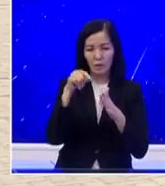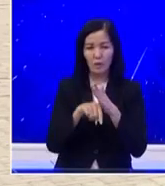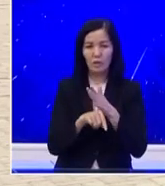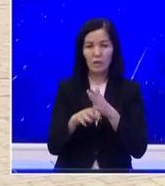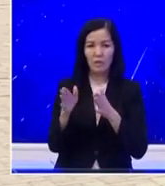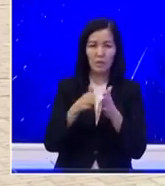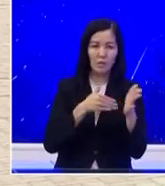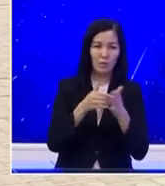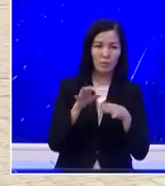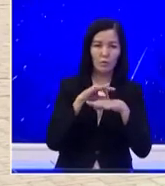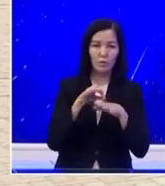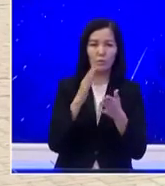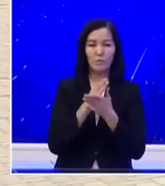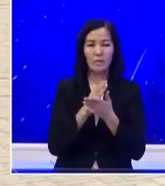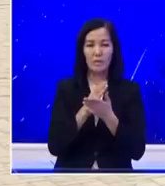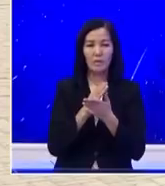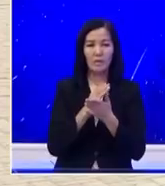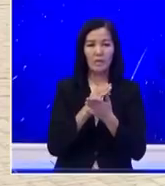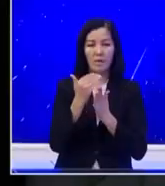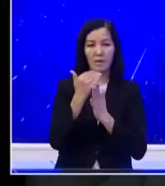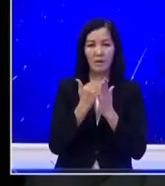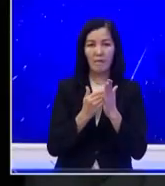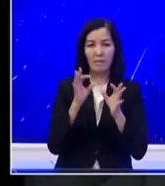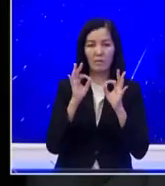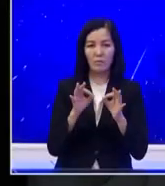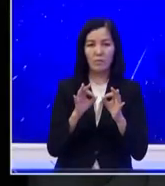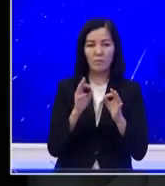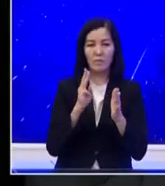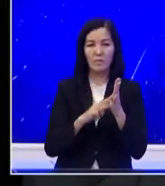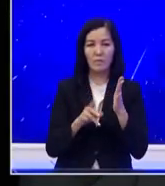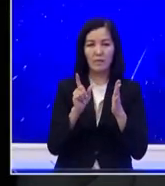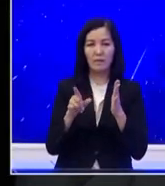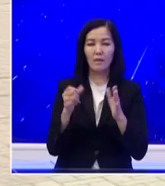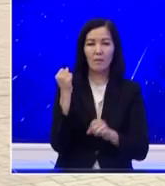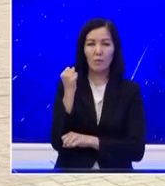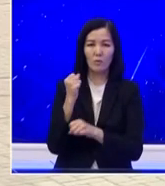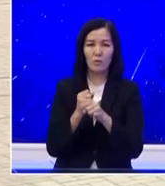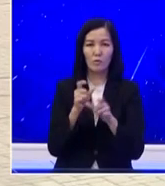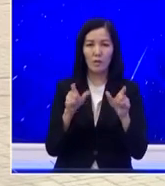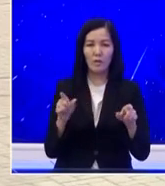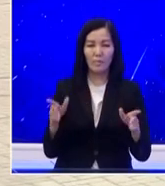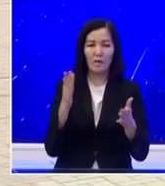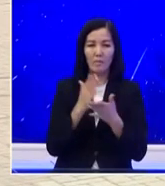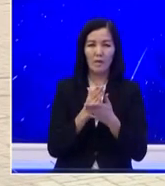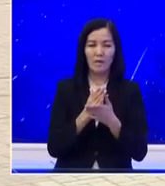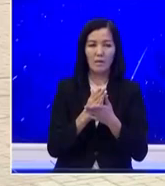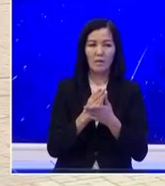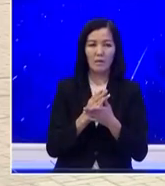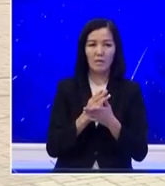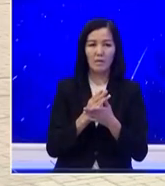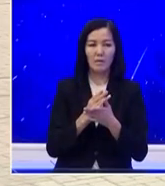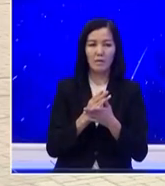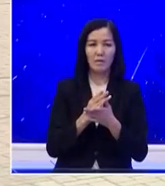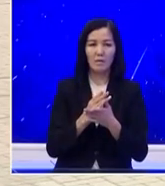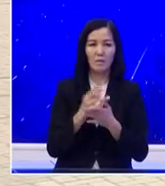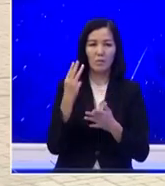нелер жұмыстары жүргізіп жатырмыз. График бойынша жүріп келе жатырмыз. 80-ден артық адам жұмыс жасап жатырмыз қазір бұл жерде. Өзі ДКЗ-дан